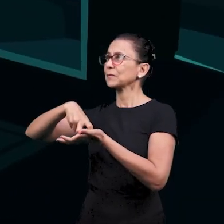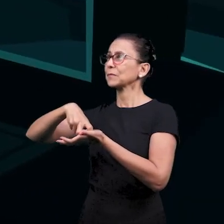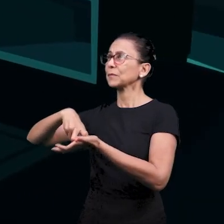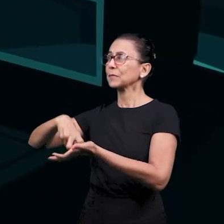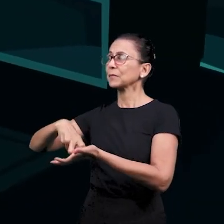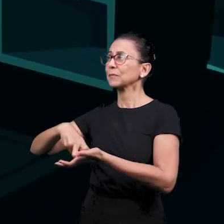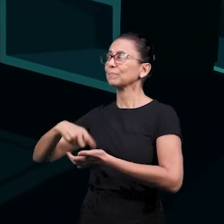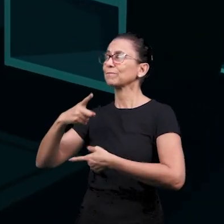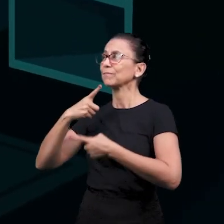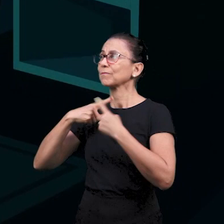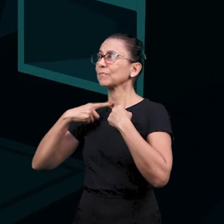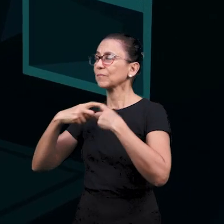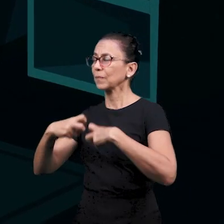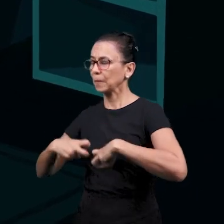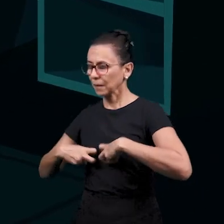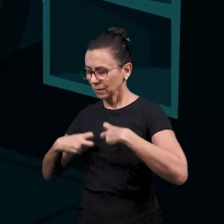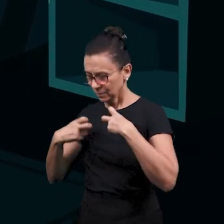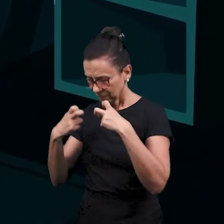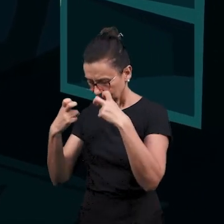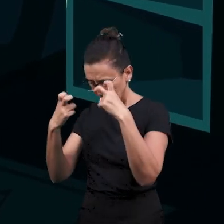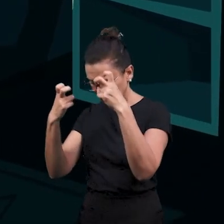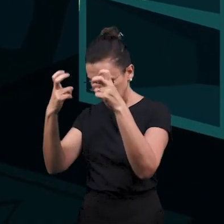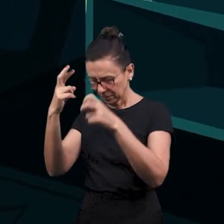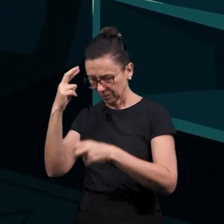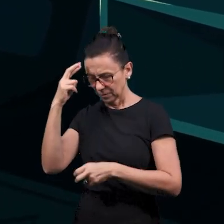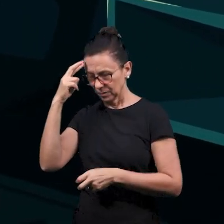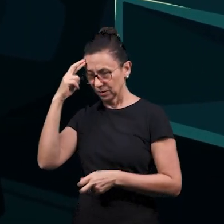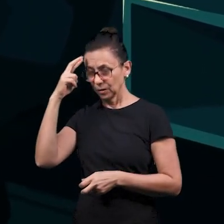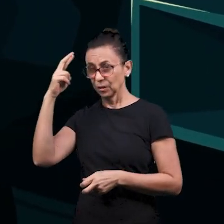и к Тебе воззову, Господь.